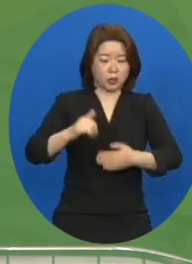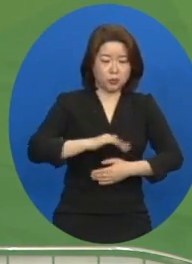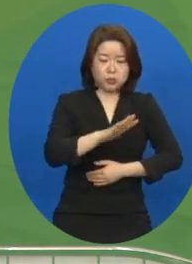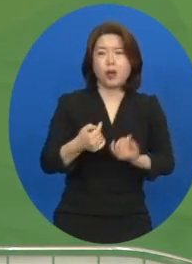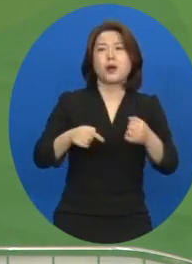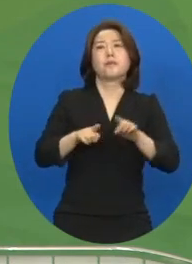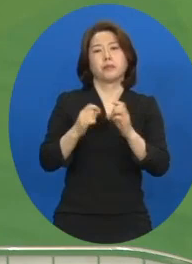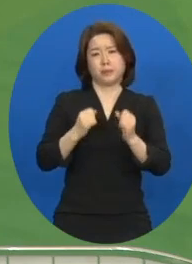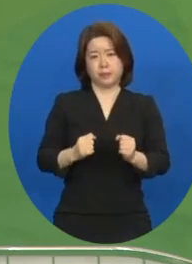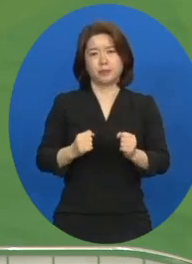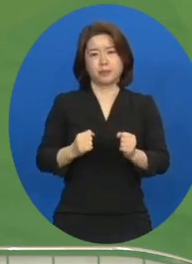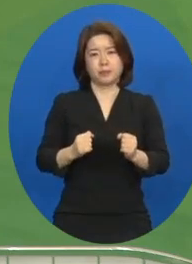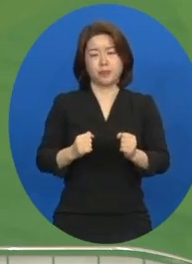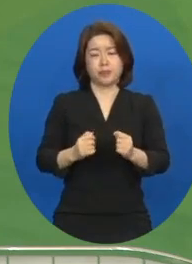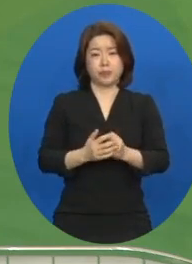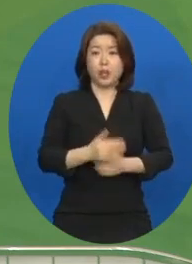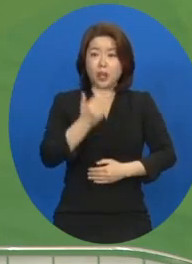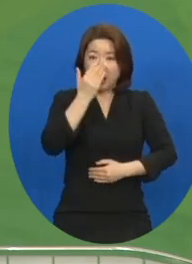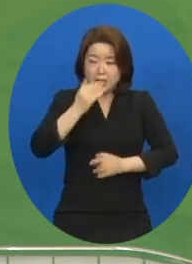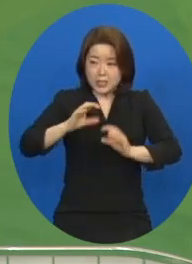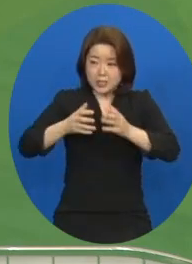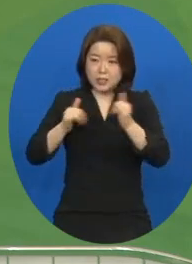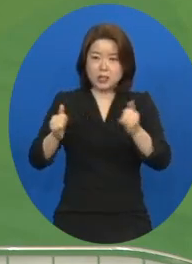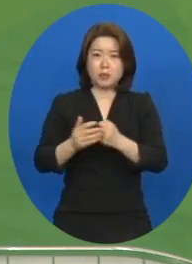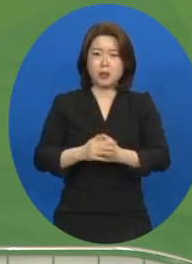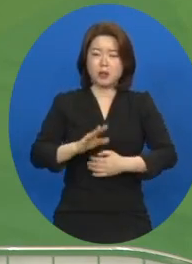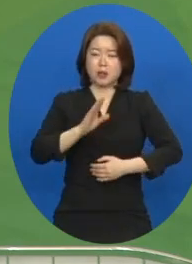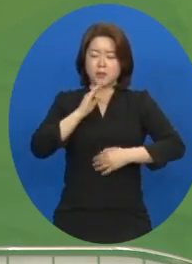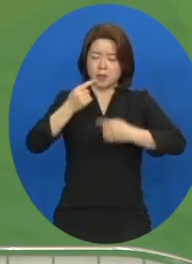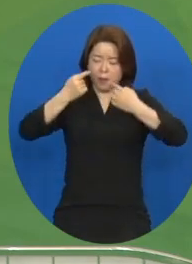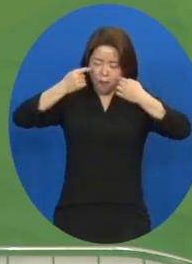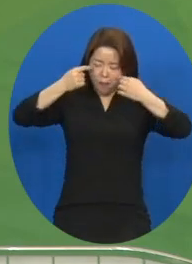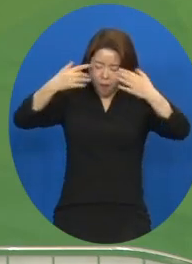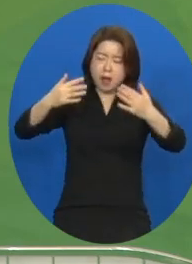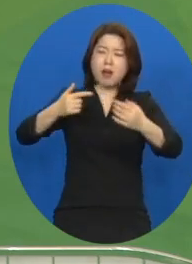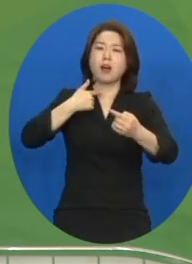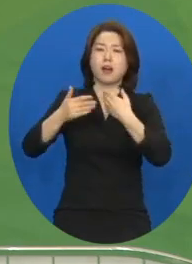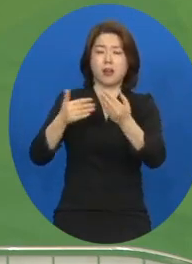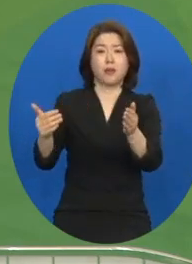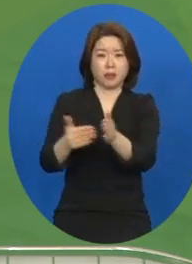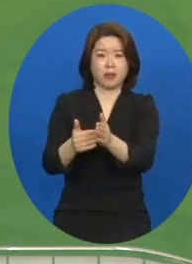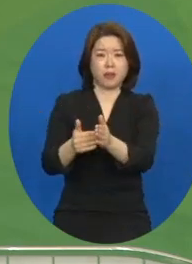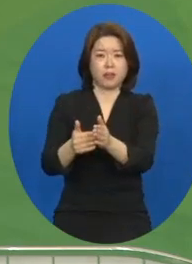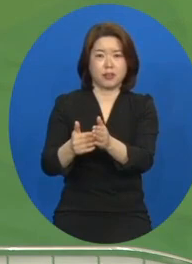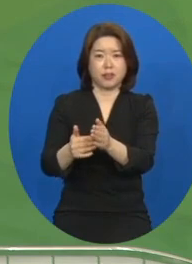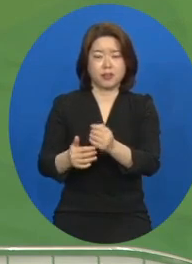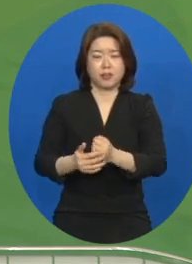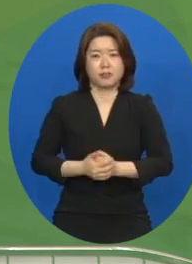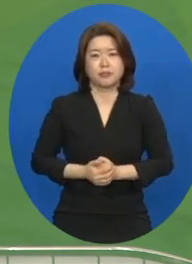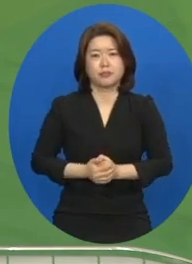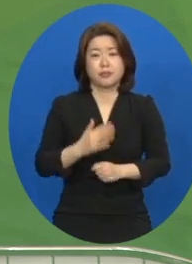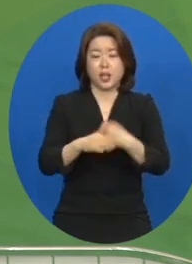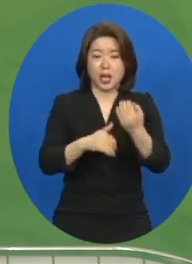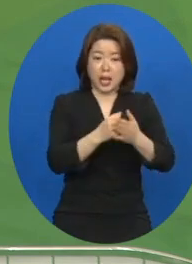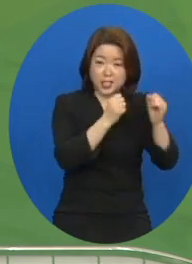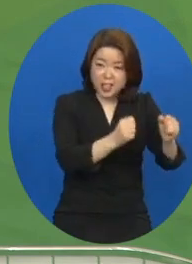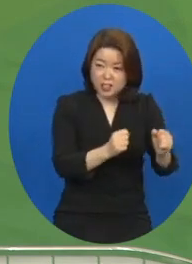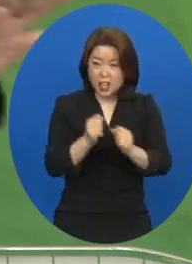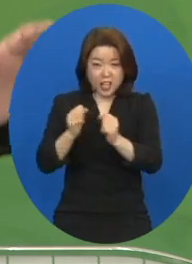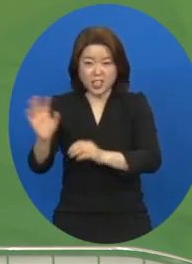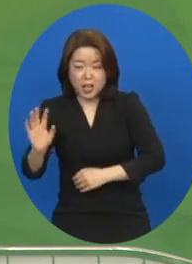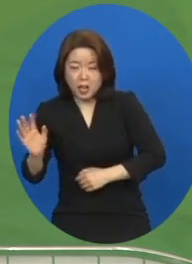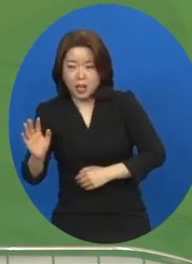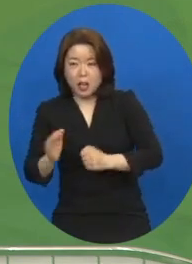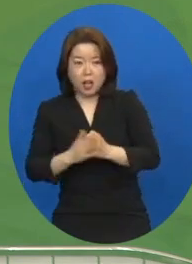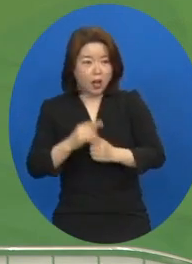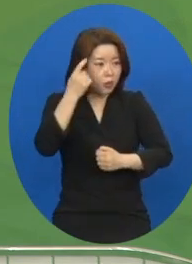계시구나. 이스라엘 백성들은 너무나 생생한 체험을 한 겁니다. 하나님이 계시냐 아니냐